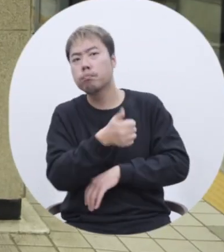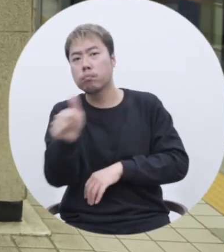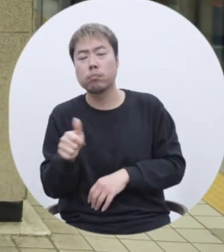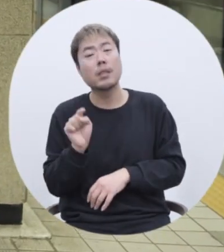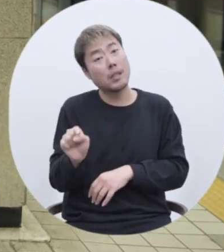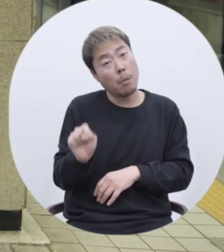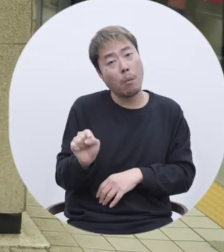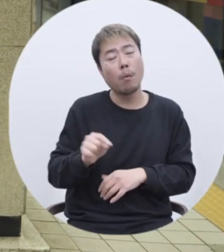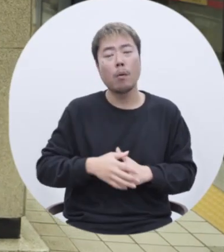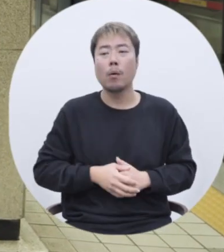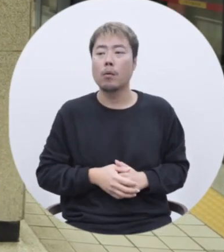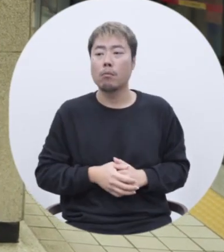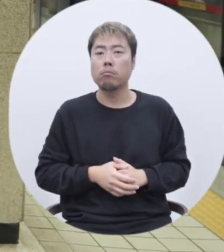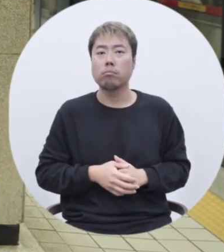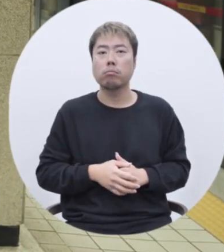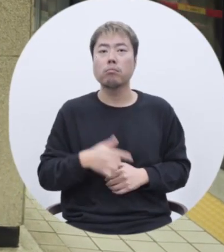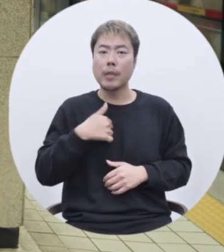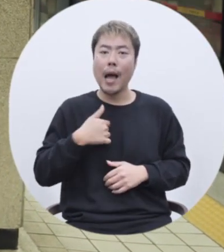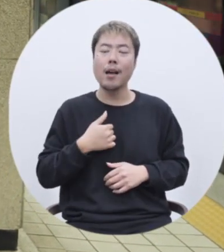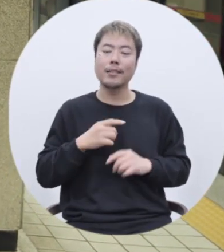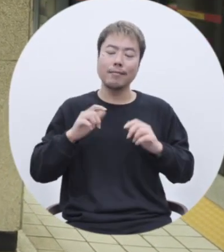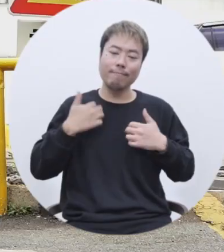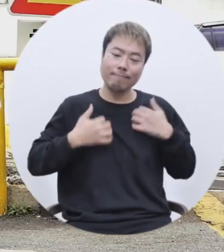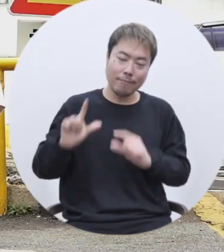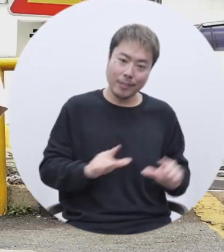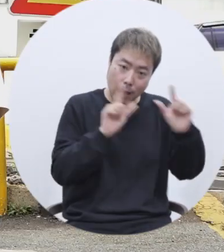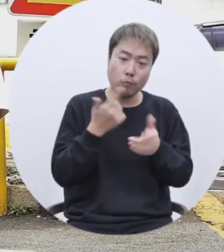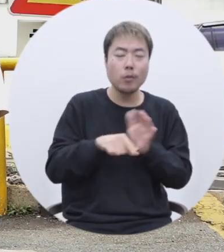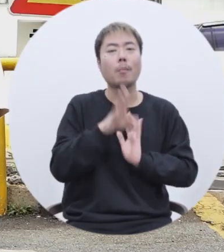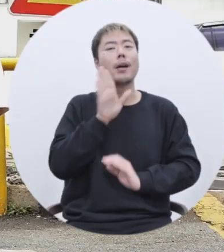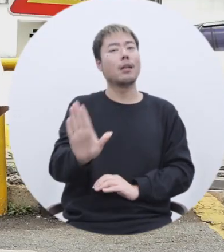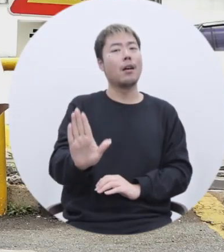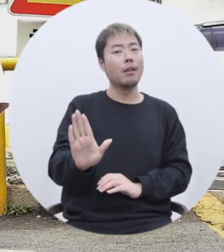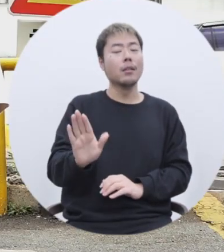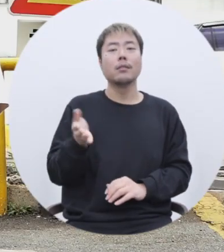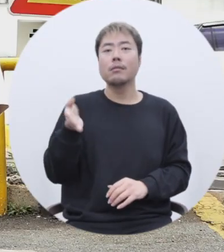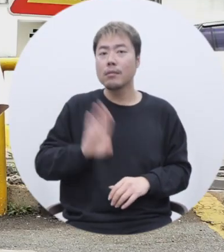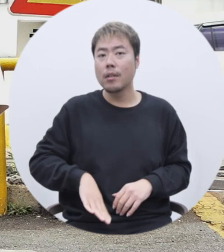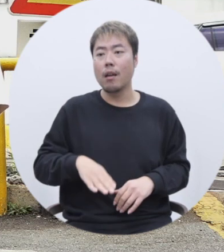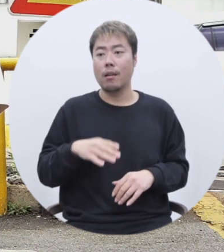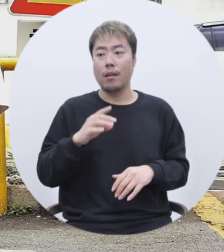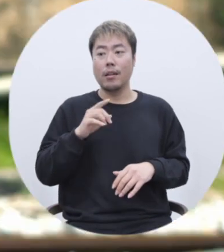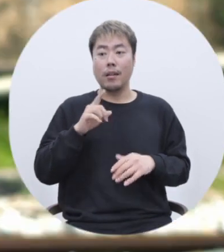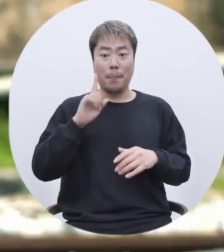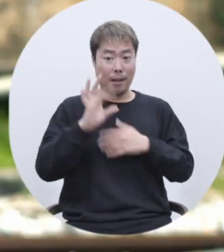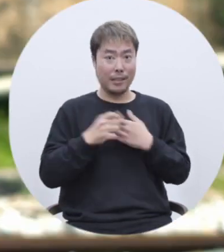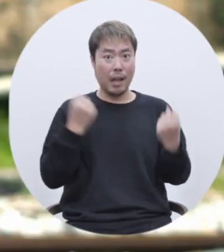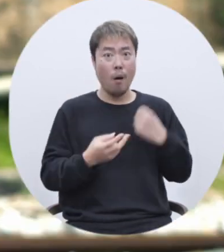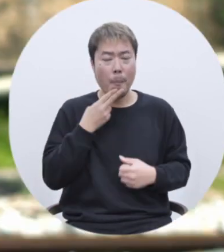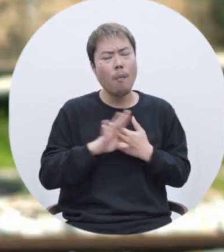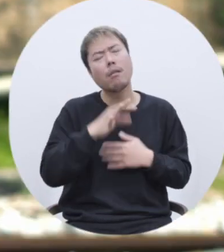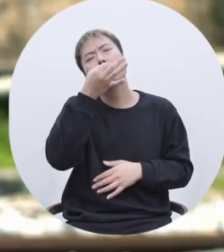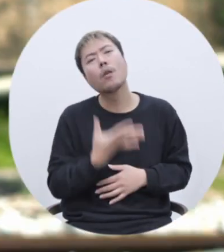게 여러 가지 뭐 즐거움을 추구하기 위해서 하는 건데, 그런 데 있어서 차가 없으면